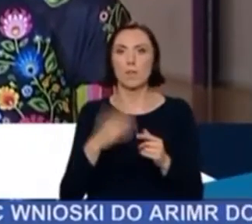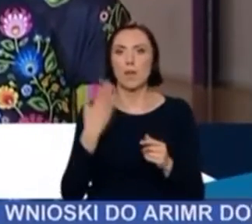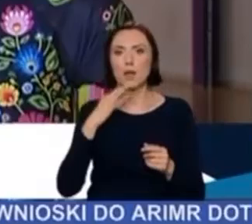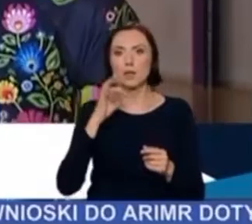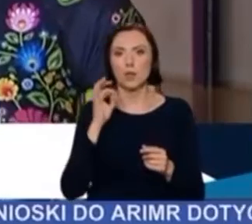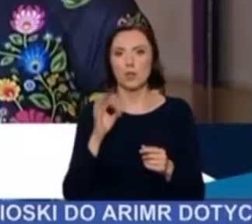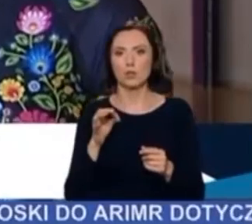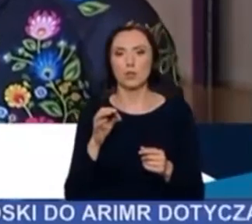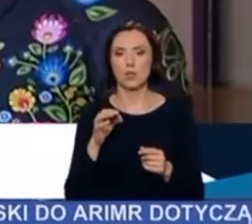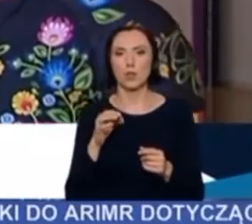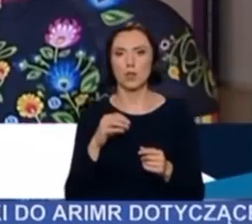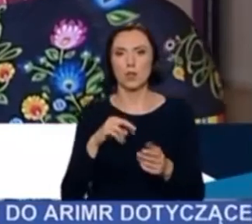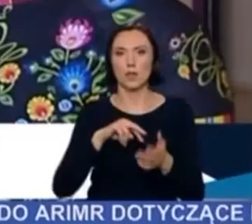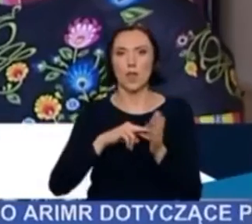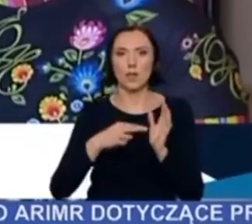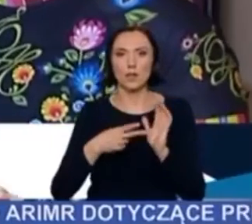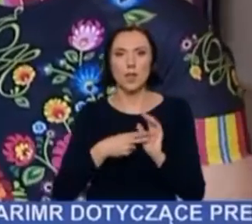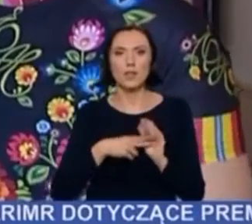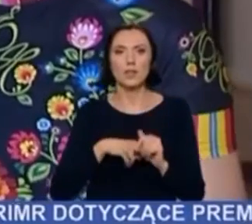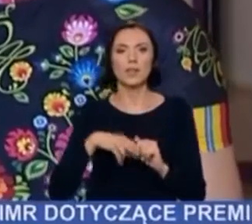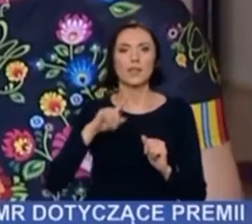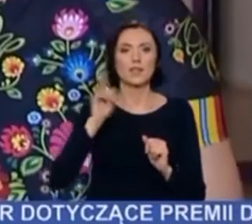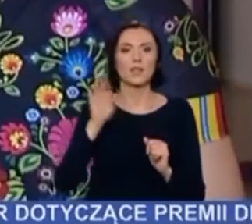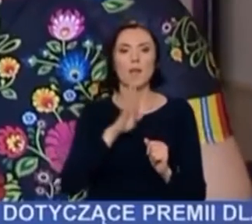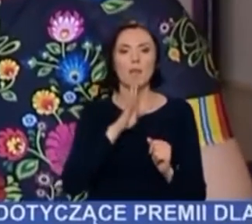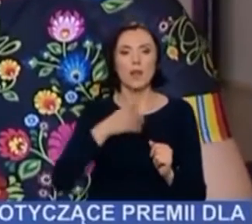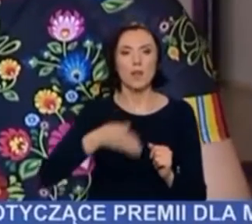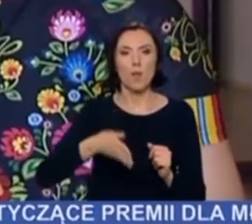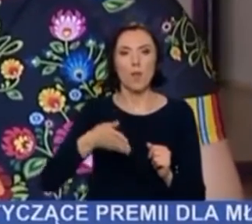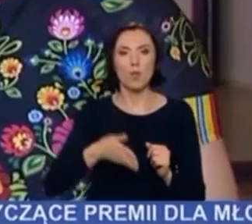się sprawdza taniec latynoamerykański,